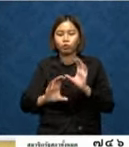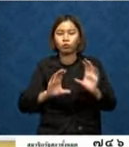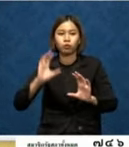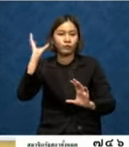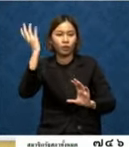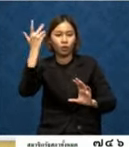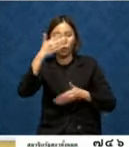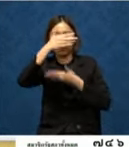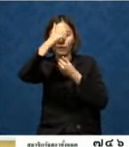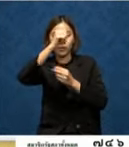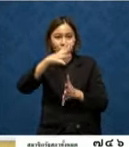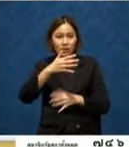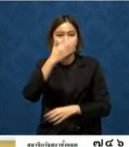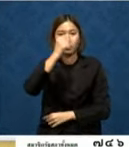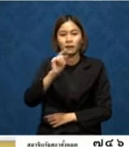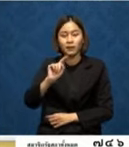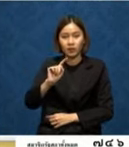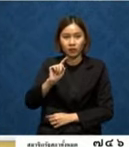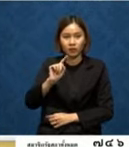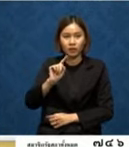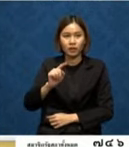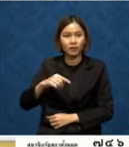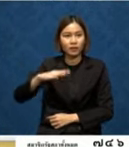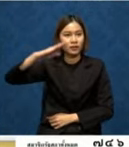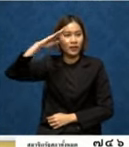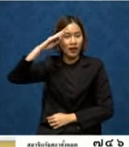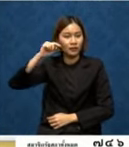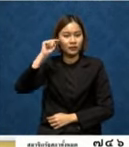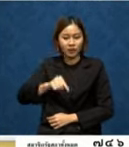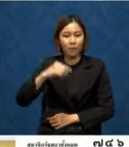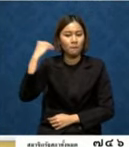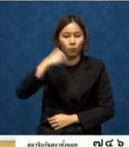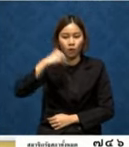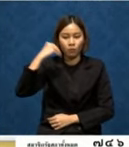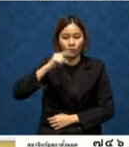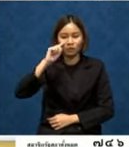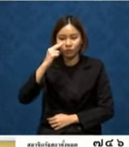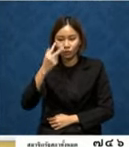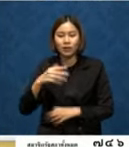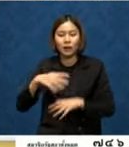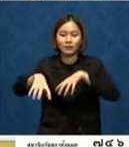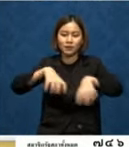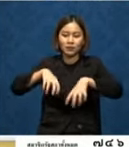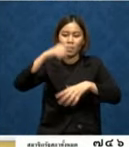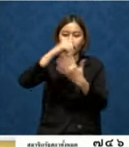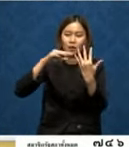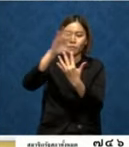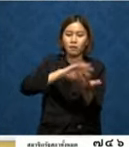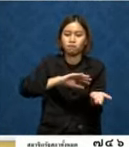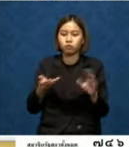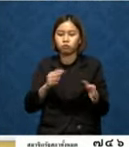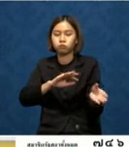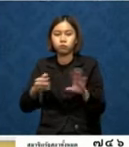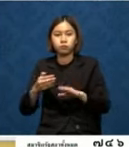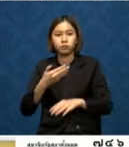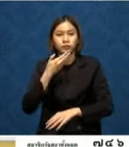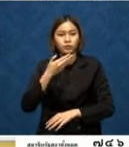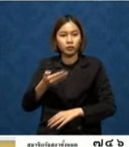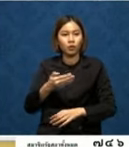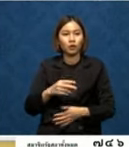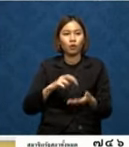โลกค่ะผลพวงของการรัฐประหารที่ซ้ำแล้วซ้ำเล่าและการบริหารประเทศที่ล้มเหลวอย่างต่อเนื่องคือความ